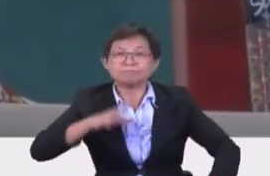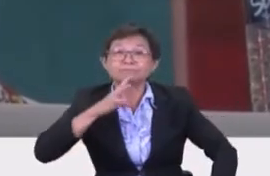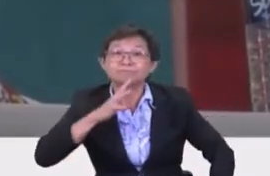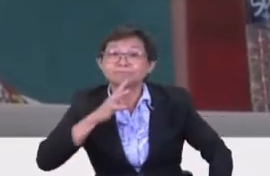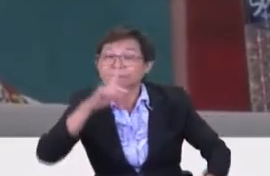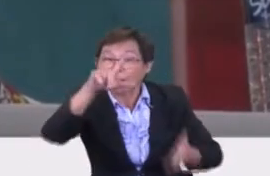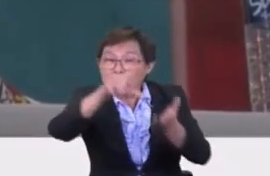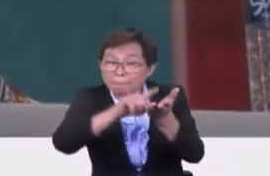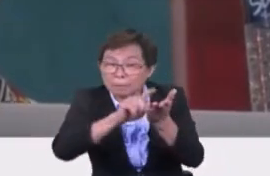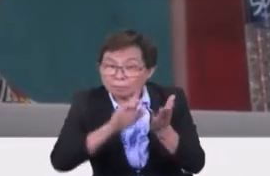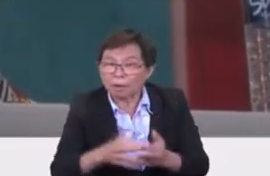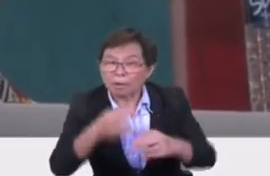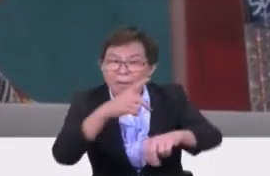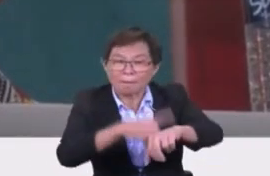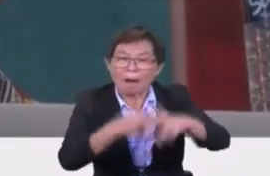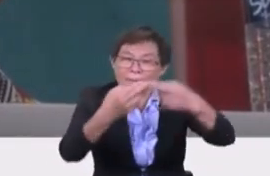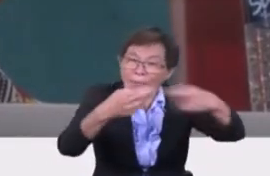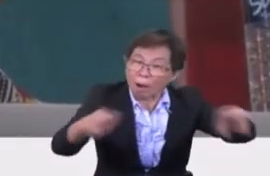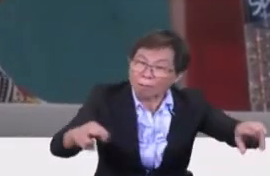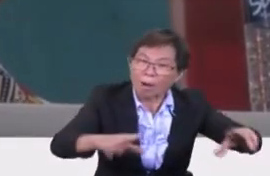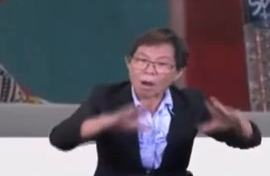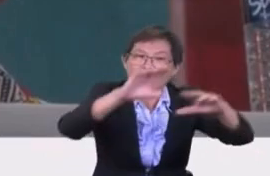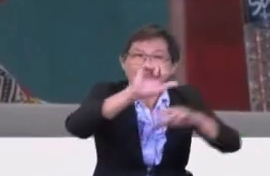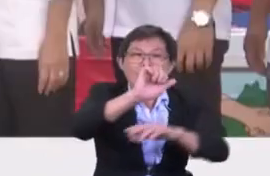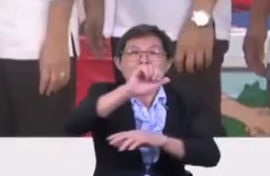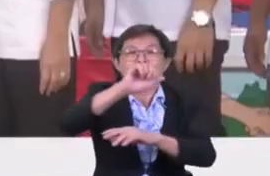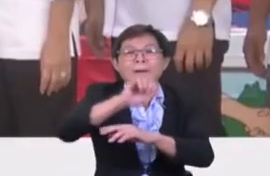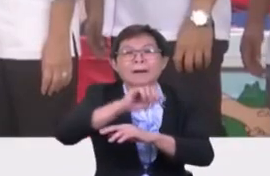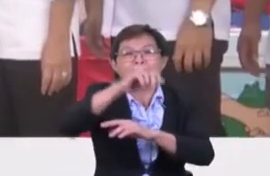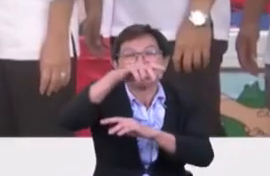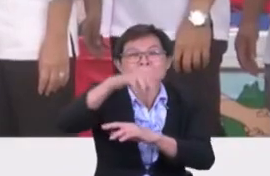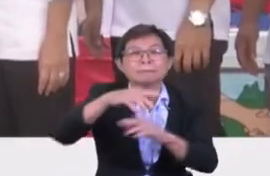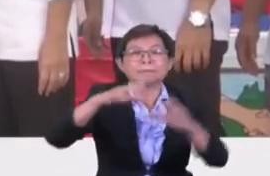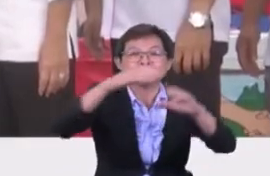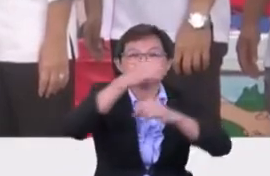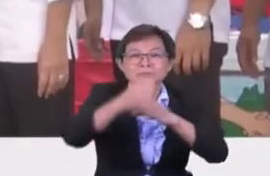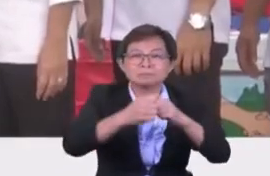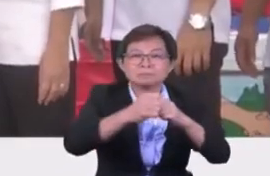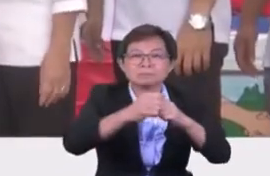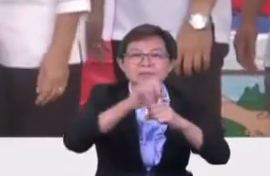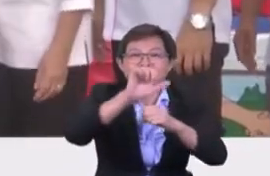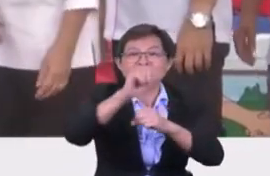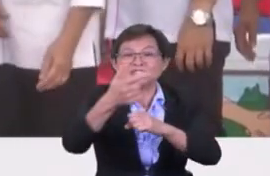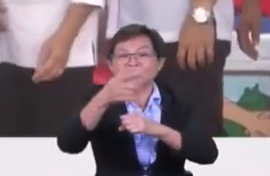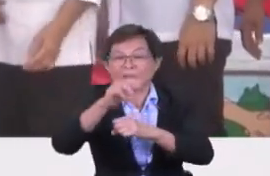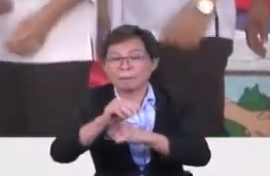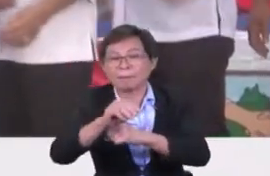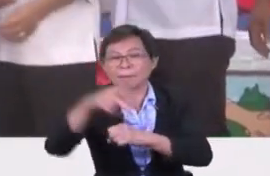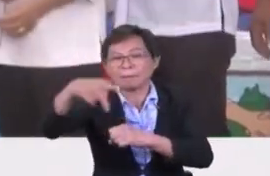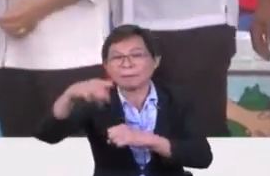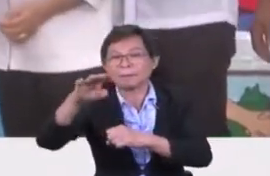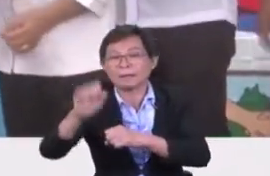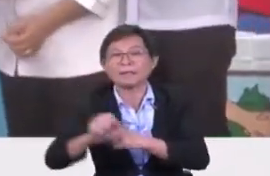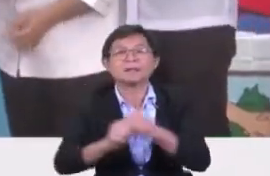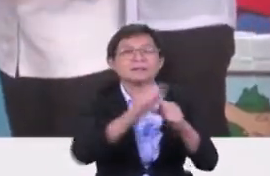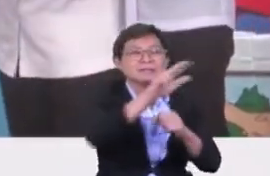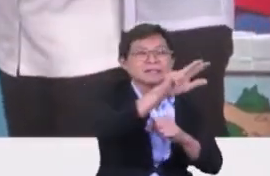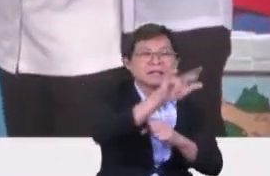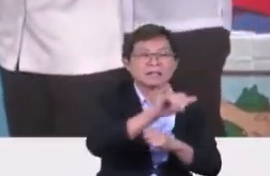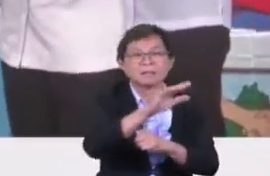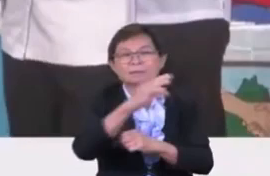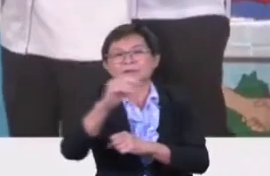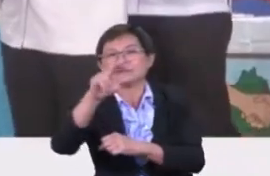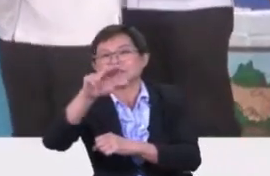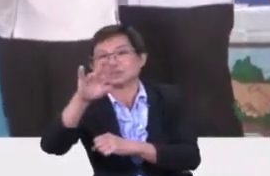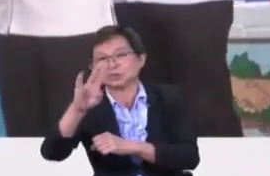demikian kepada media selepas meresmikan masyarakat Agung tahunan.pdf bagian tamparuli kali ke 36-37 di